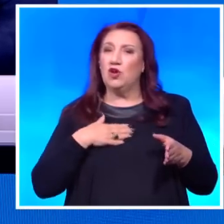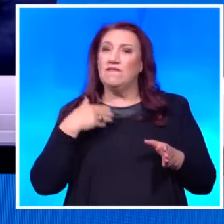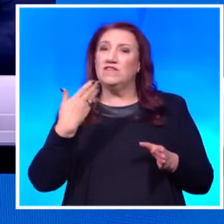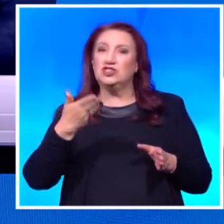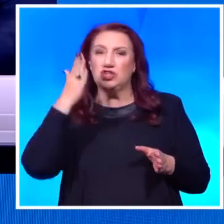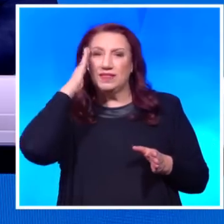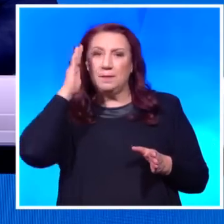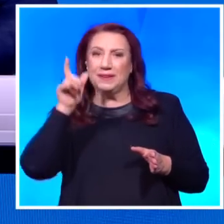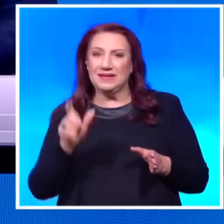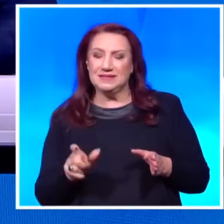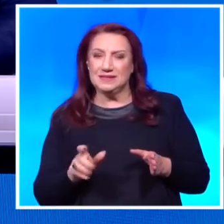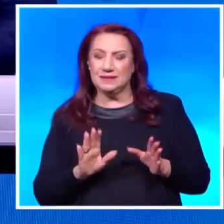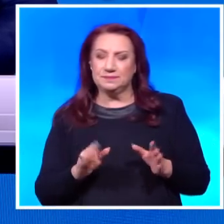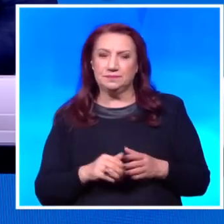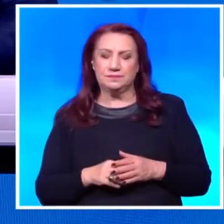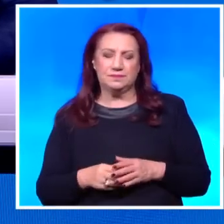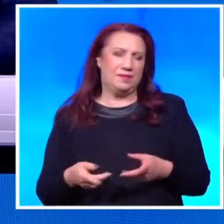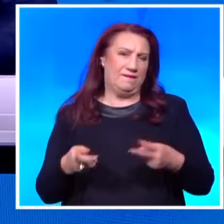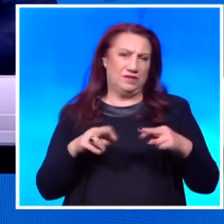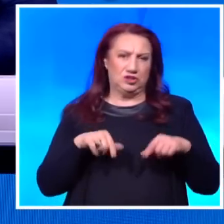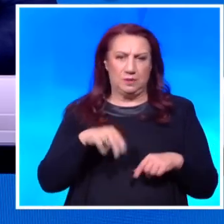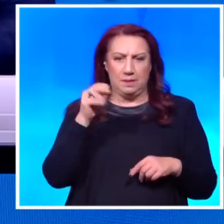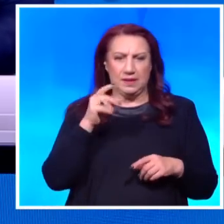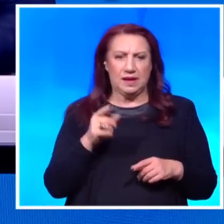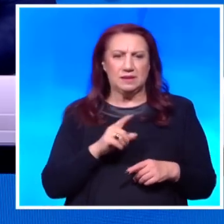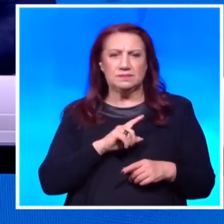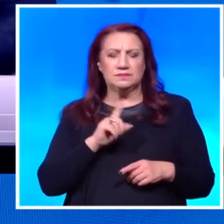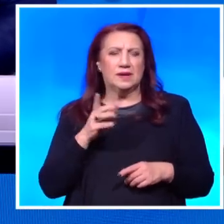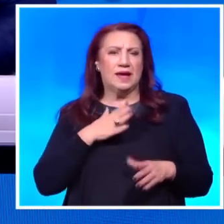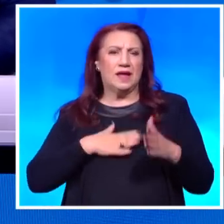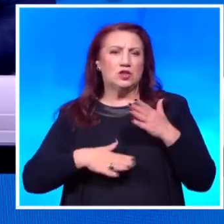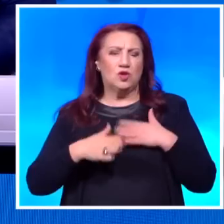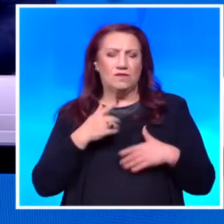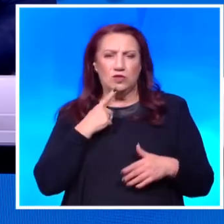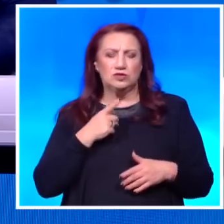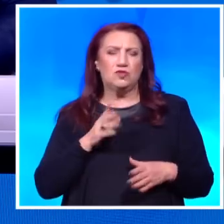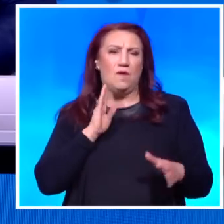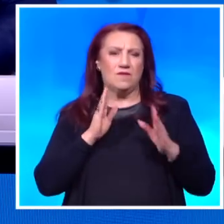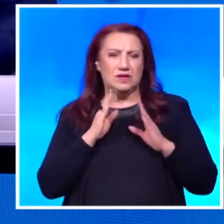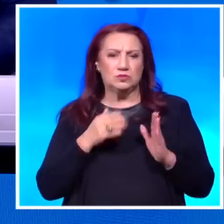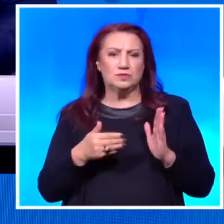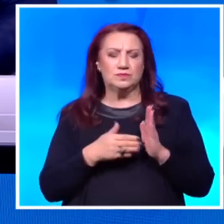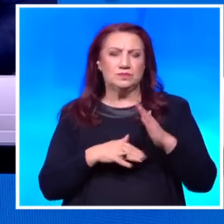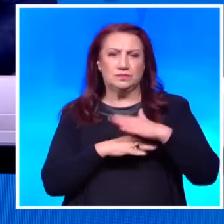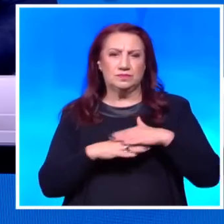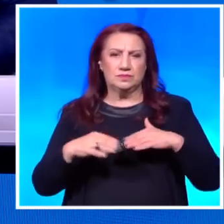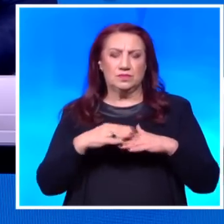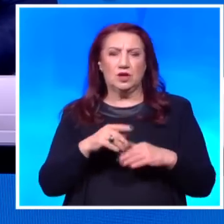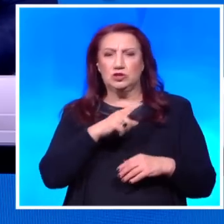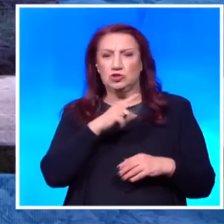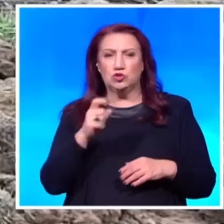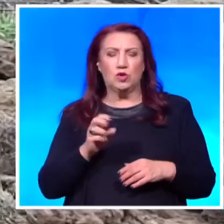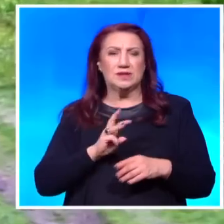Отново у нас. Недоволство в социалните мрежи срещу изграждането на 111-метровия пилон с българския трибагреник на